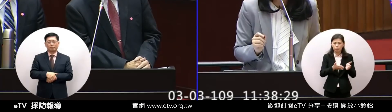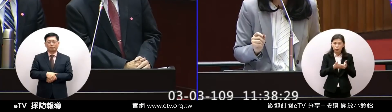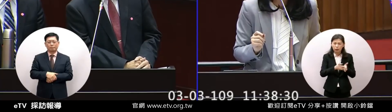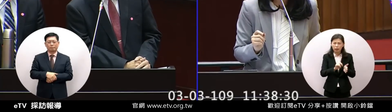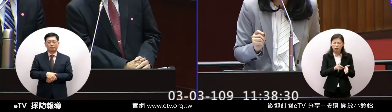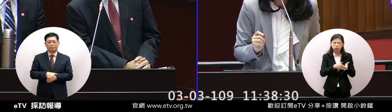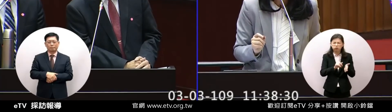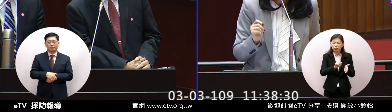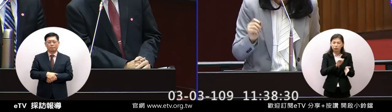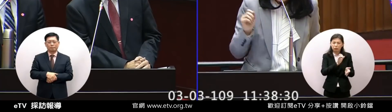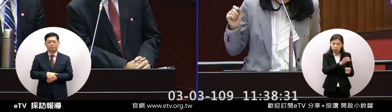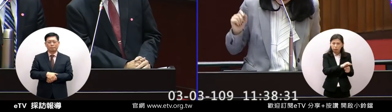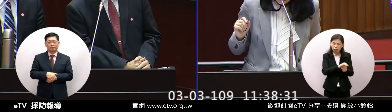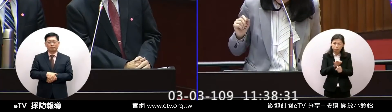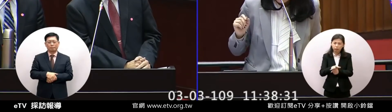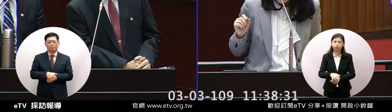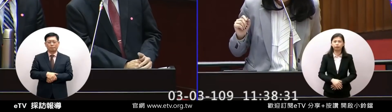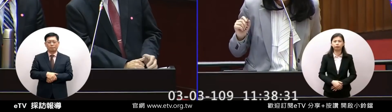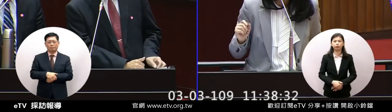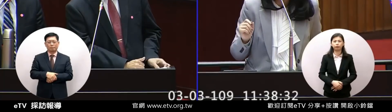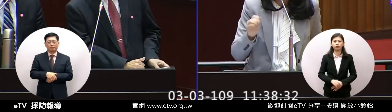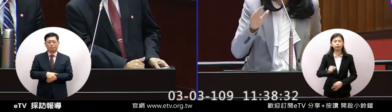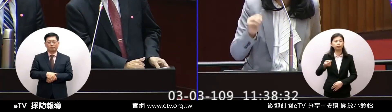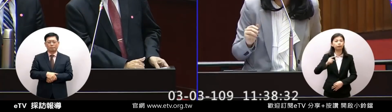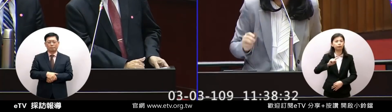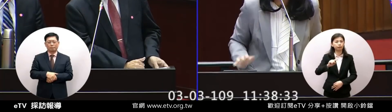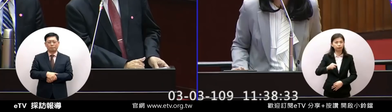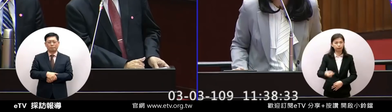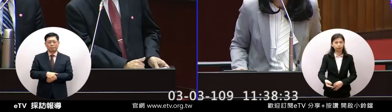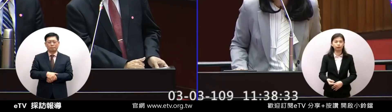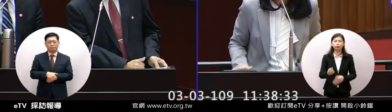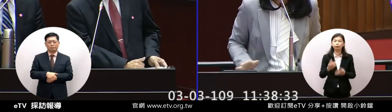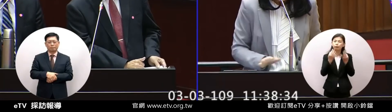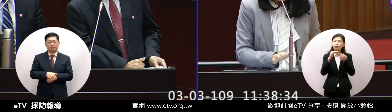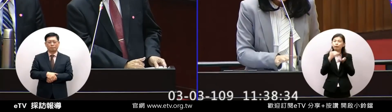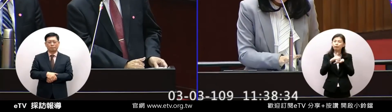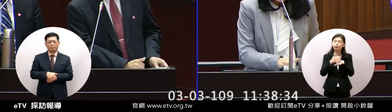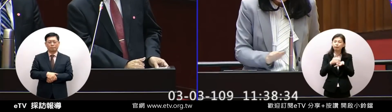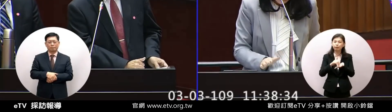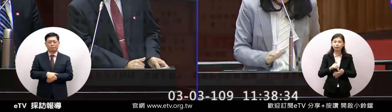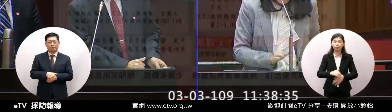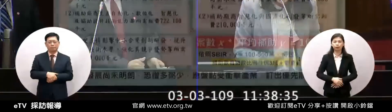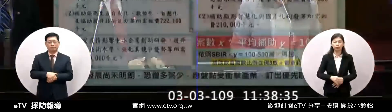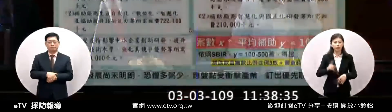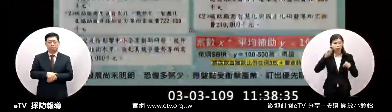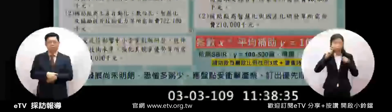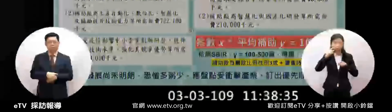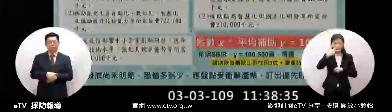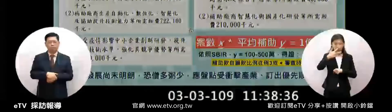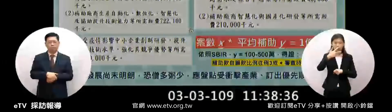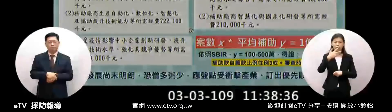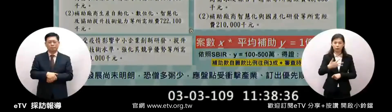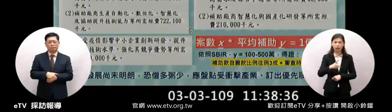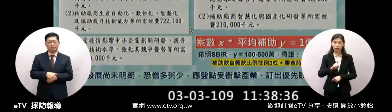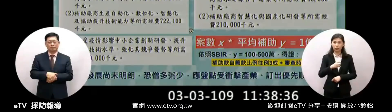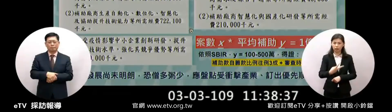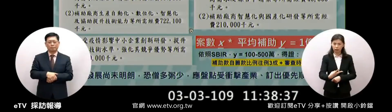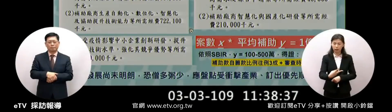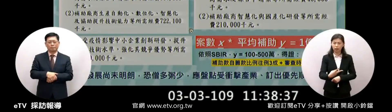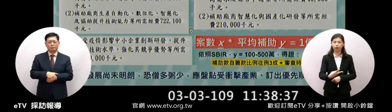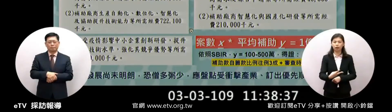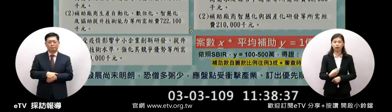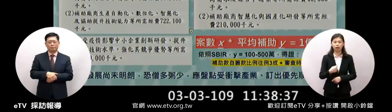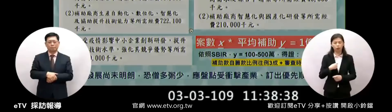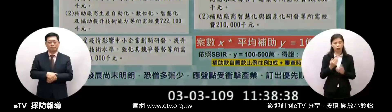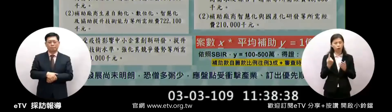业实际的补助上。好，那下一页我们看到，我们来算一个小数学啦，这个案七案八案十三，我老实说，我昨